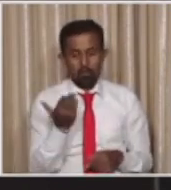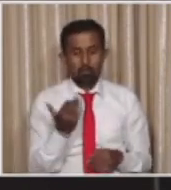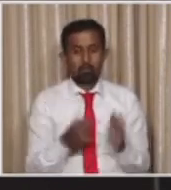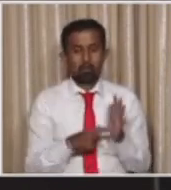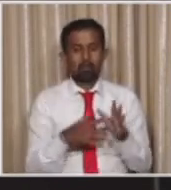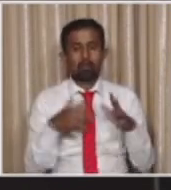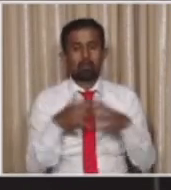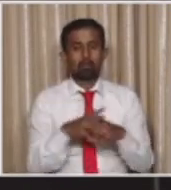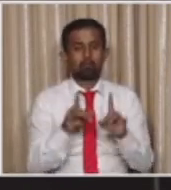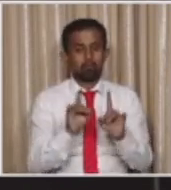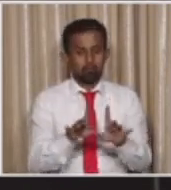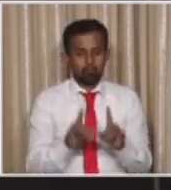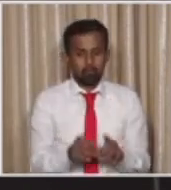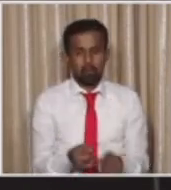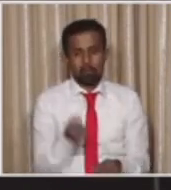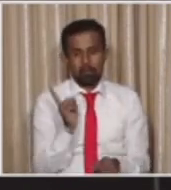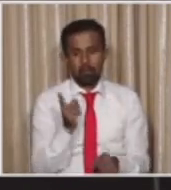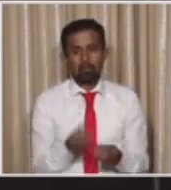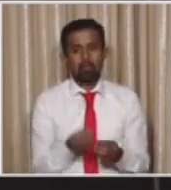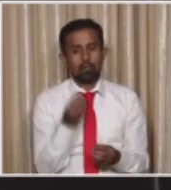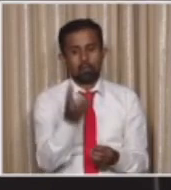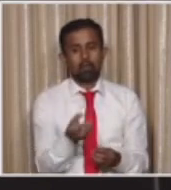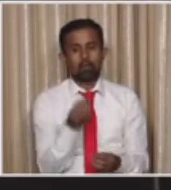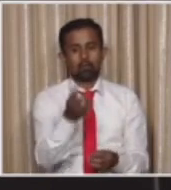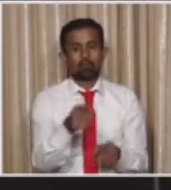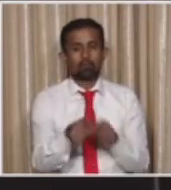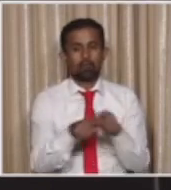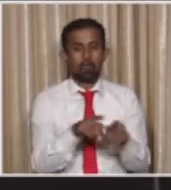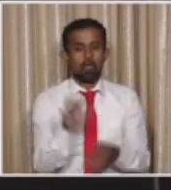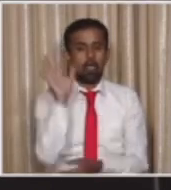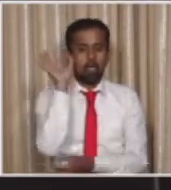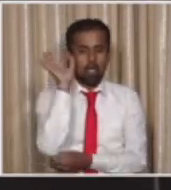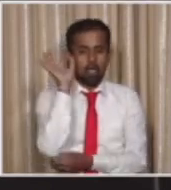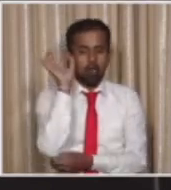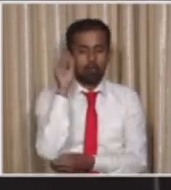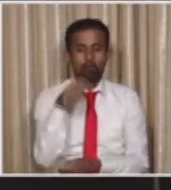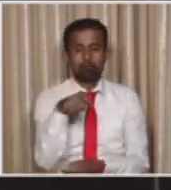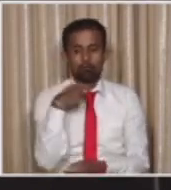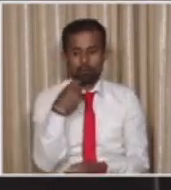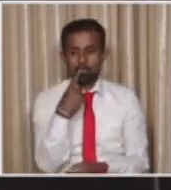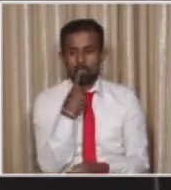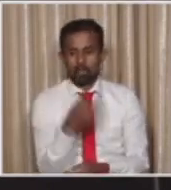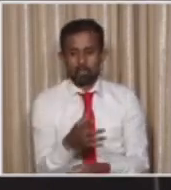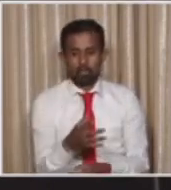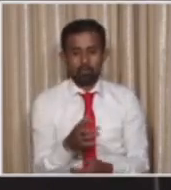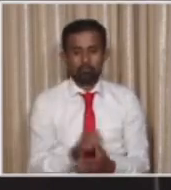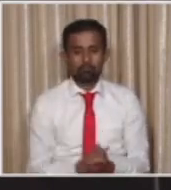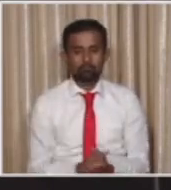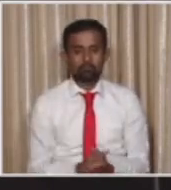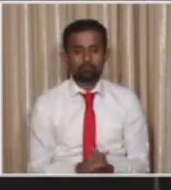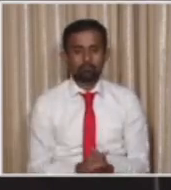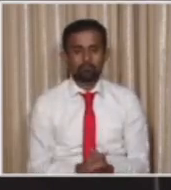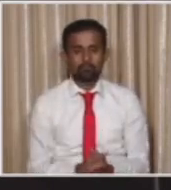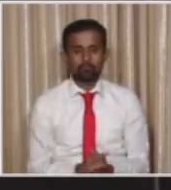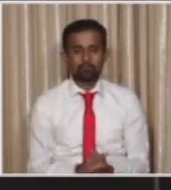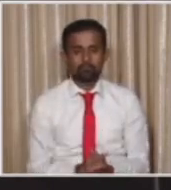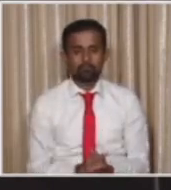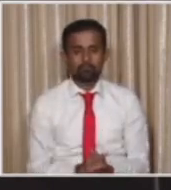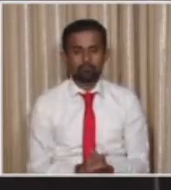නීති අනුව එයට අවශ්‍ය කරන දඬුවම් දීගෙන යනවා බුදුරජාණන් වහන්සේ දේශනා කළා තියෙනවා නත්ත ලික්කේන සමුද්ද